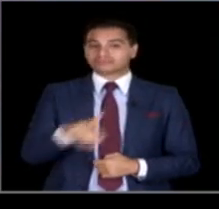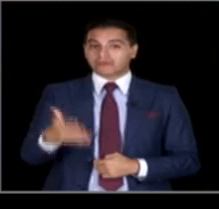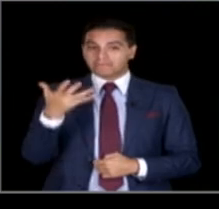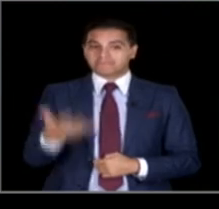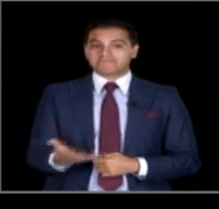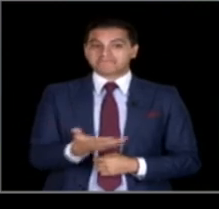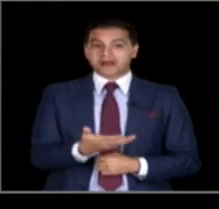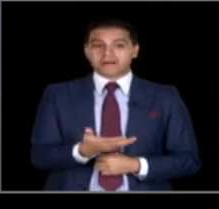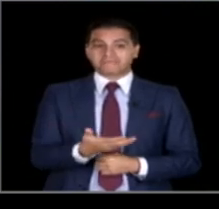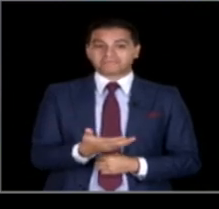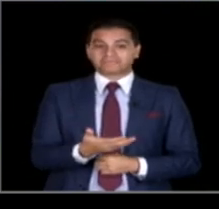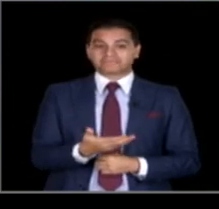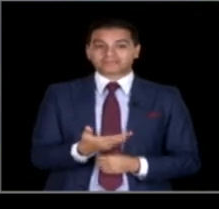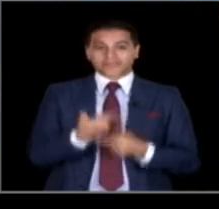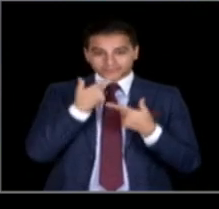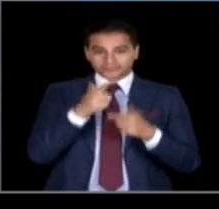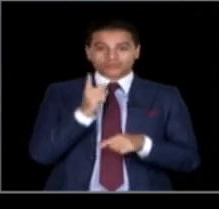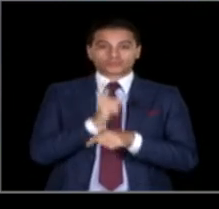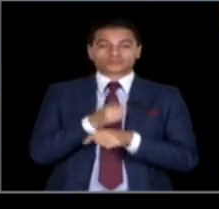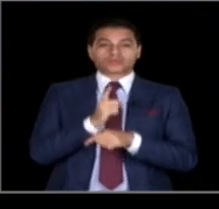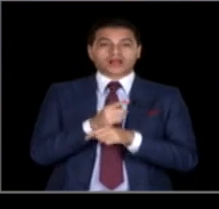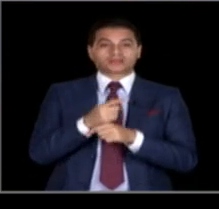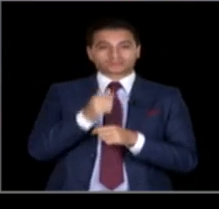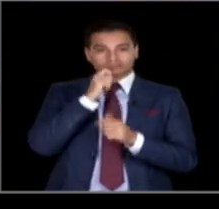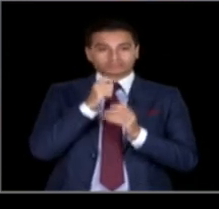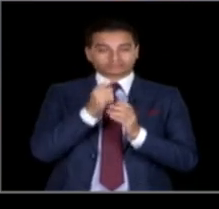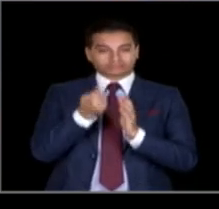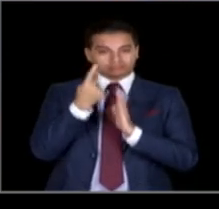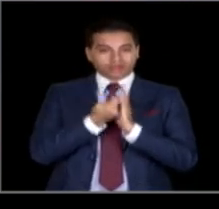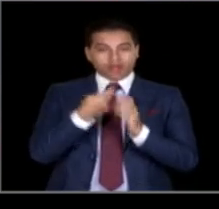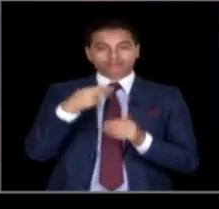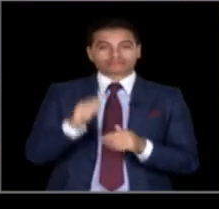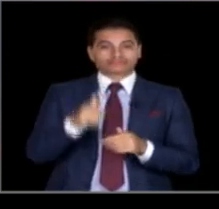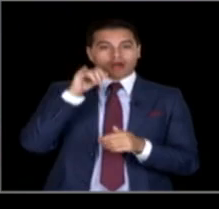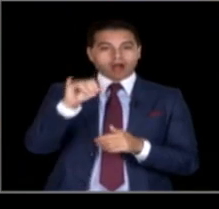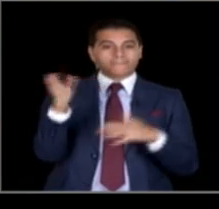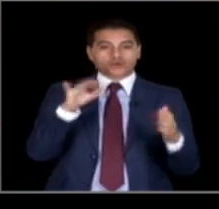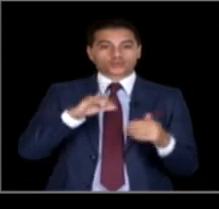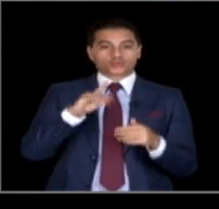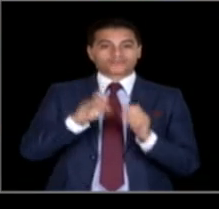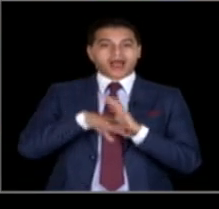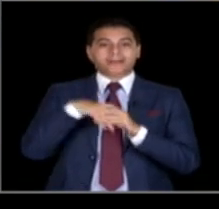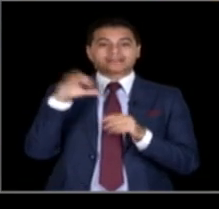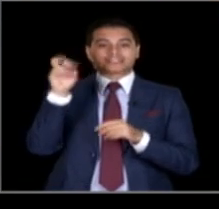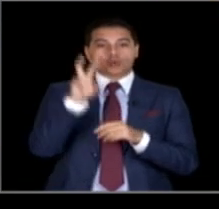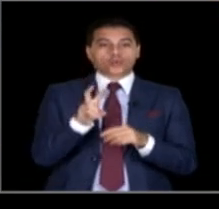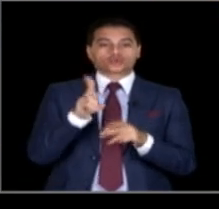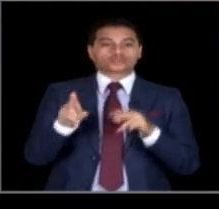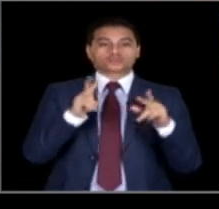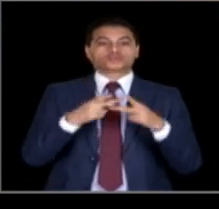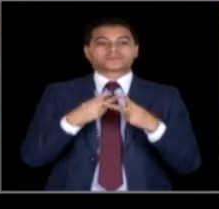مش ممكن أعلن الروائي عصام يوسف قرعة الموسم 29 من برنامج